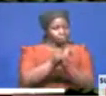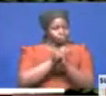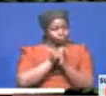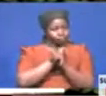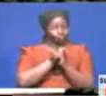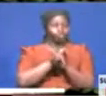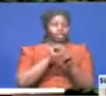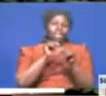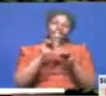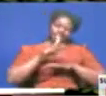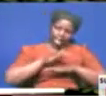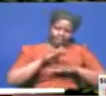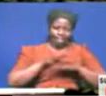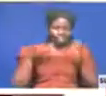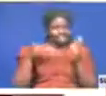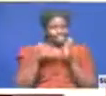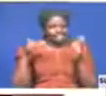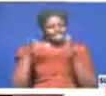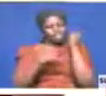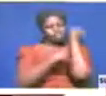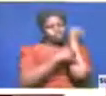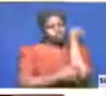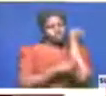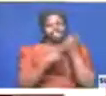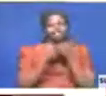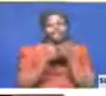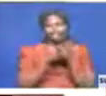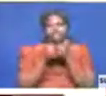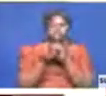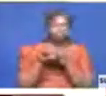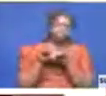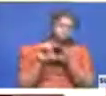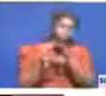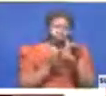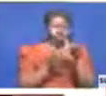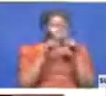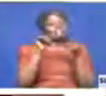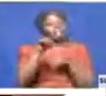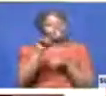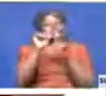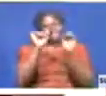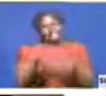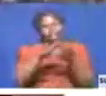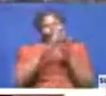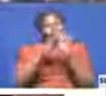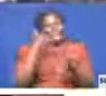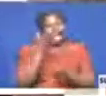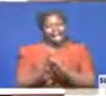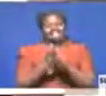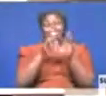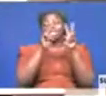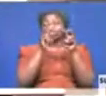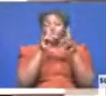against the vagaries of poverty. Hata hivyo, hilo linaweza kuwa jambo gumu kwa mataifa mengi barani